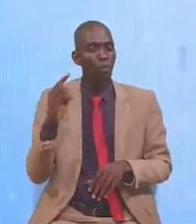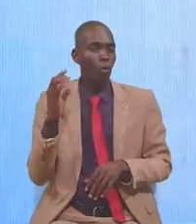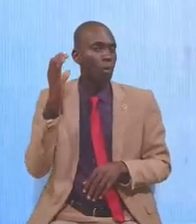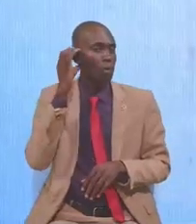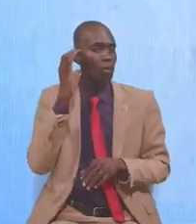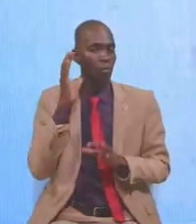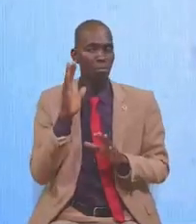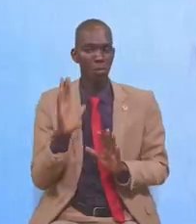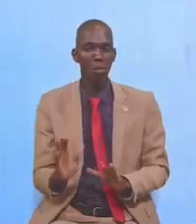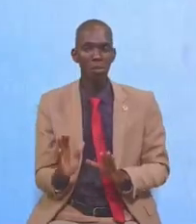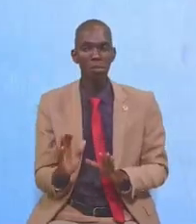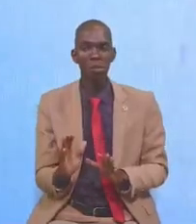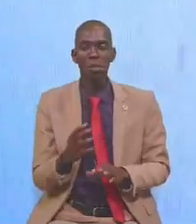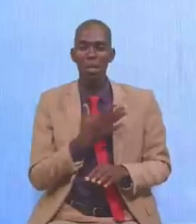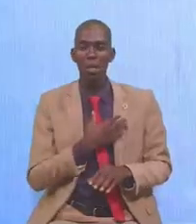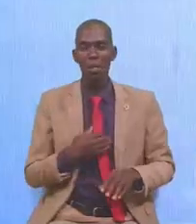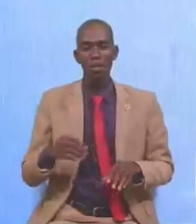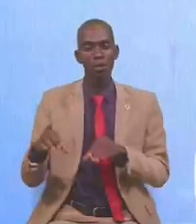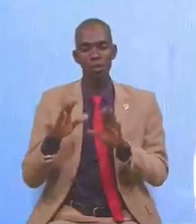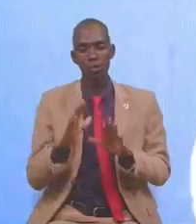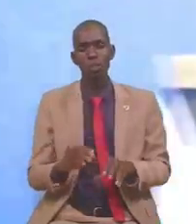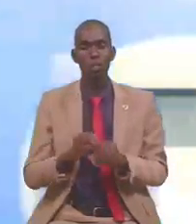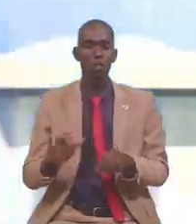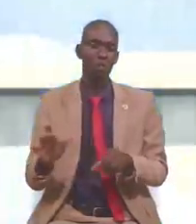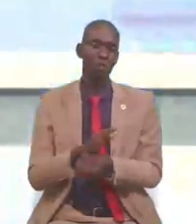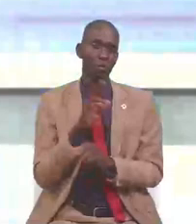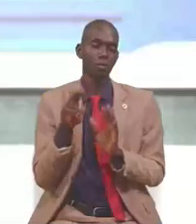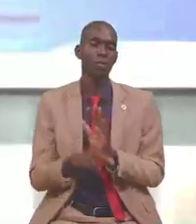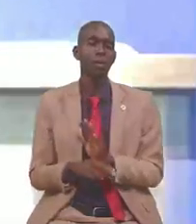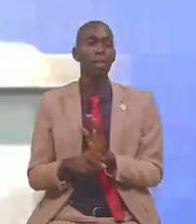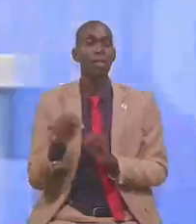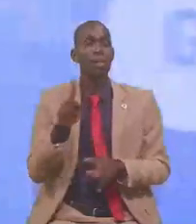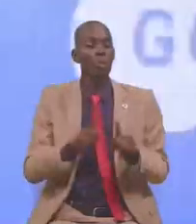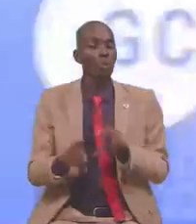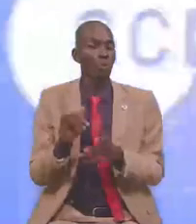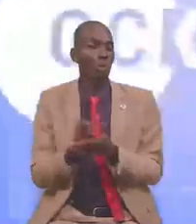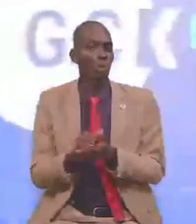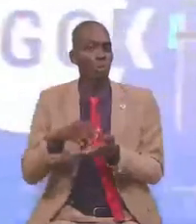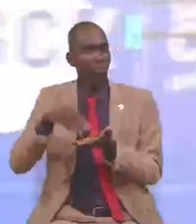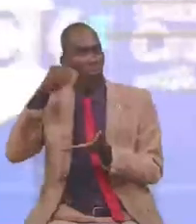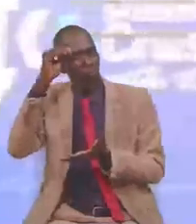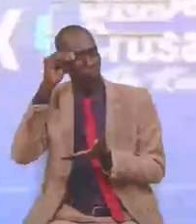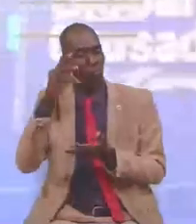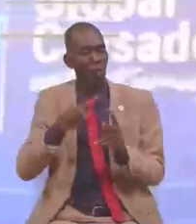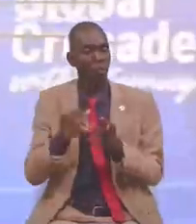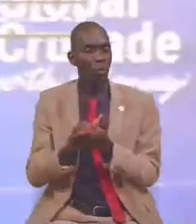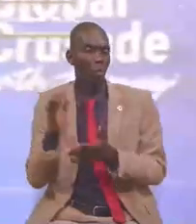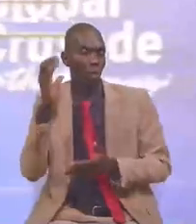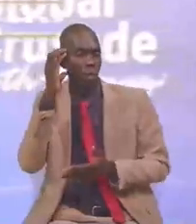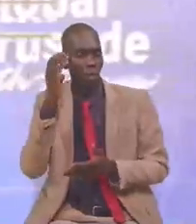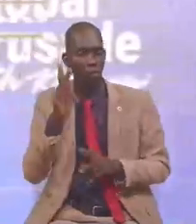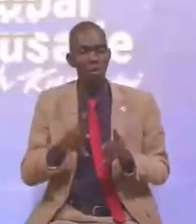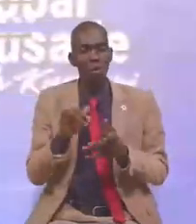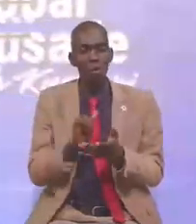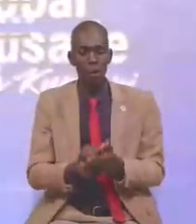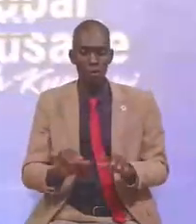en plénitude pour ceux qui écoutent et qui pratiquent. Ceux qui écoutent et